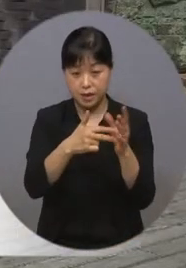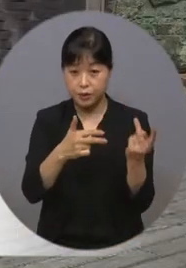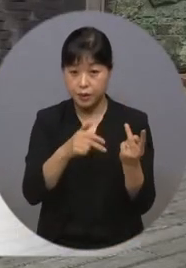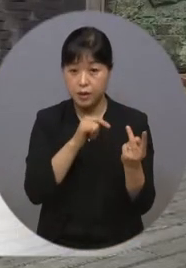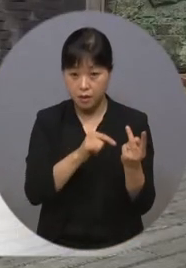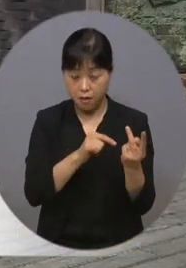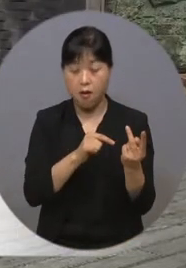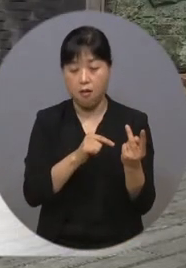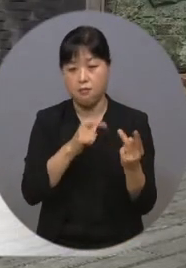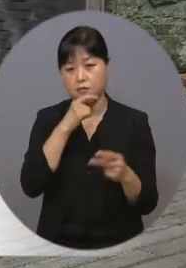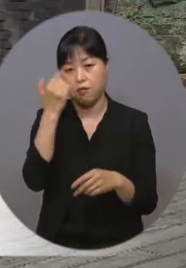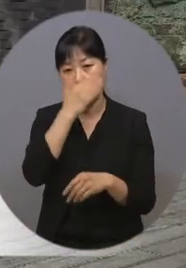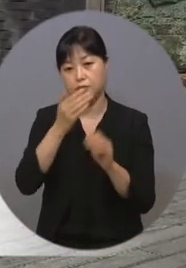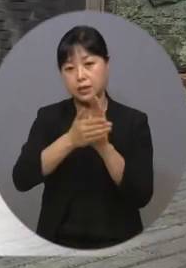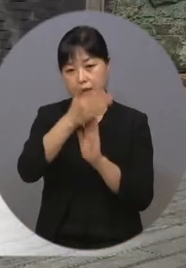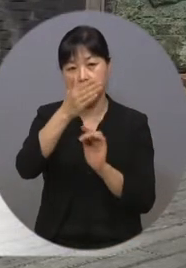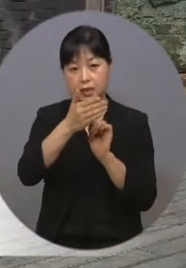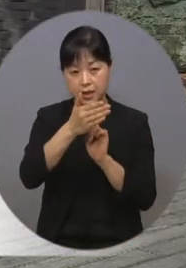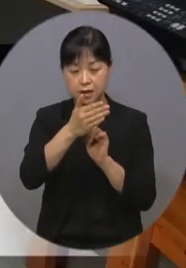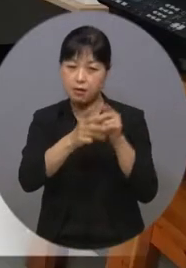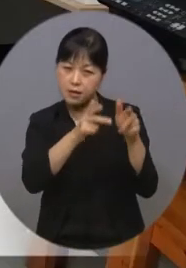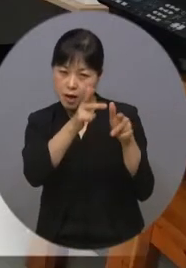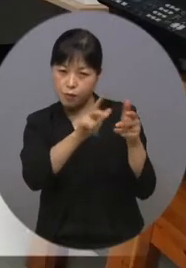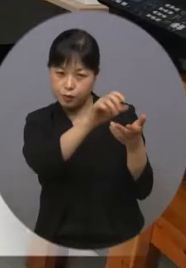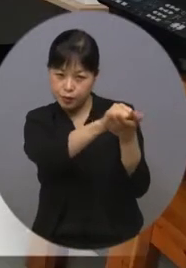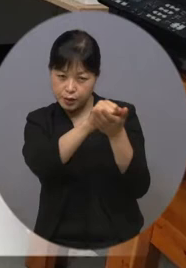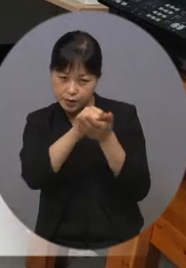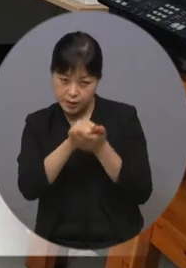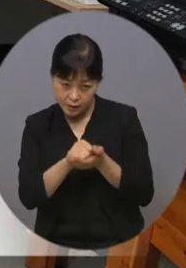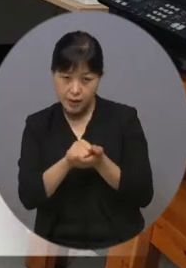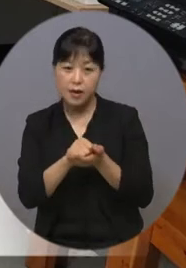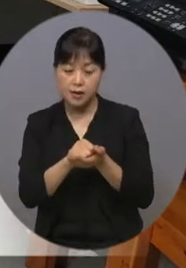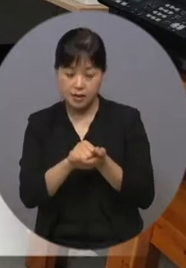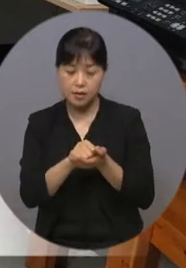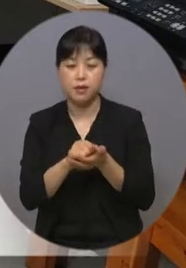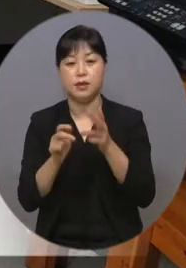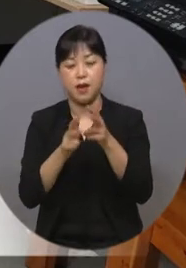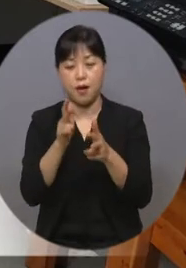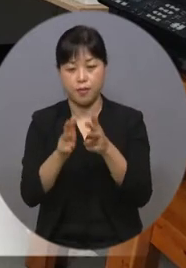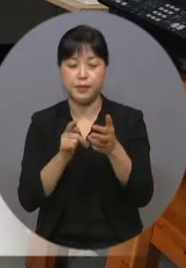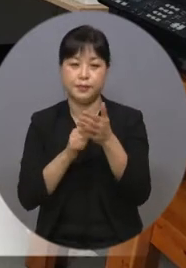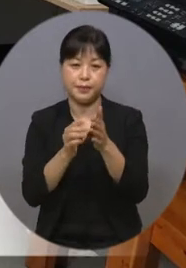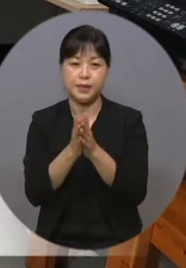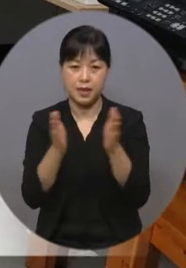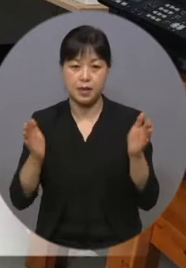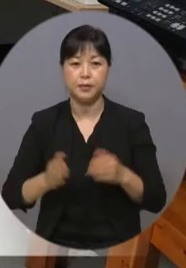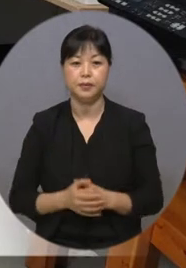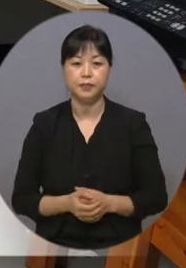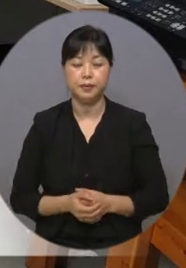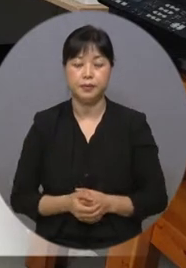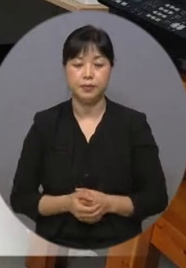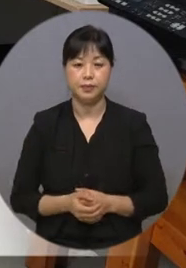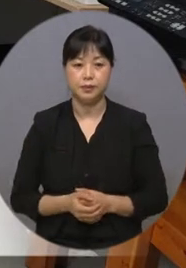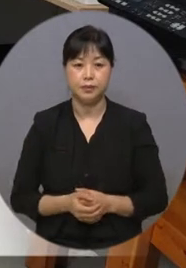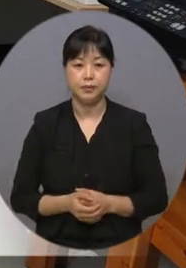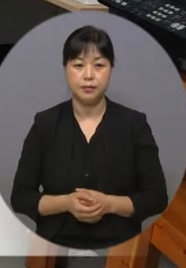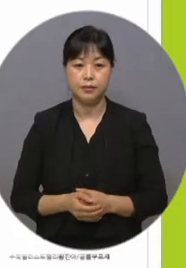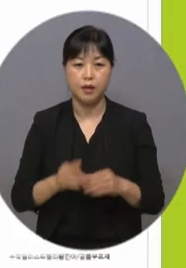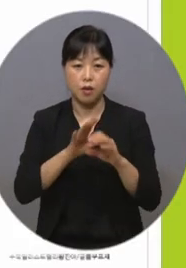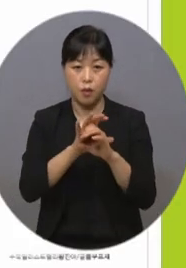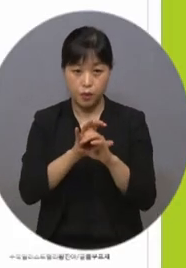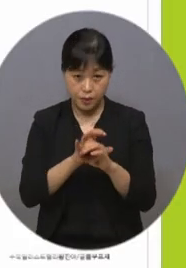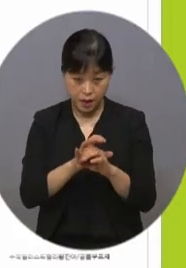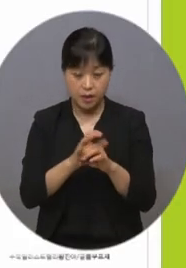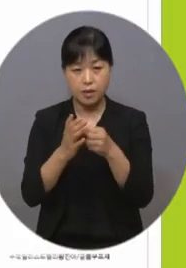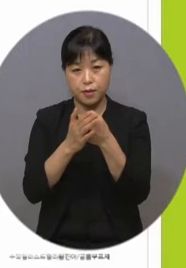우리 여수시에 이 사업을 유치하고자 해서 공모를 해서 이 사업을 추진하게 되었습니다. 코로나로 인해서